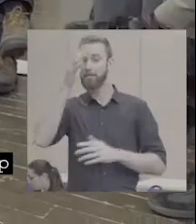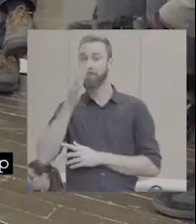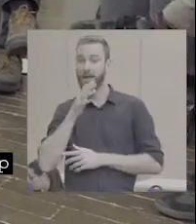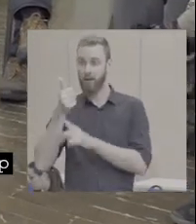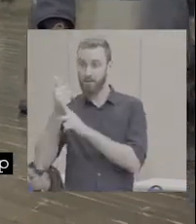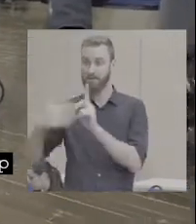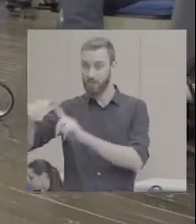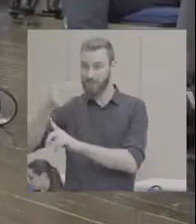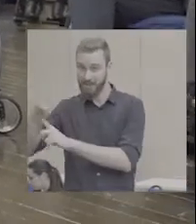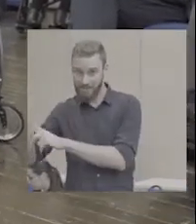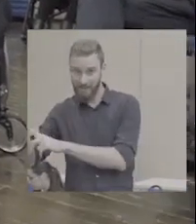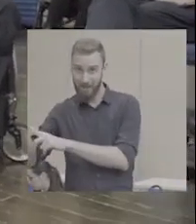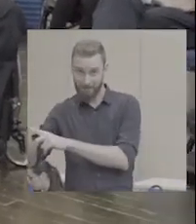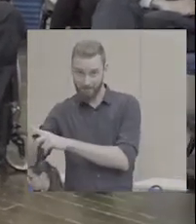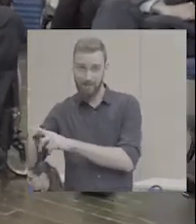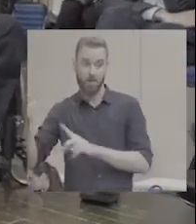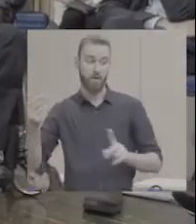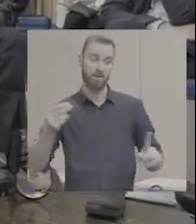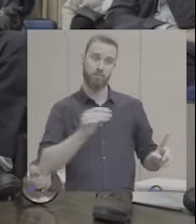de parents vivant une situation de handicap avec des enfants